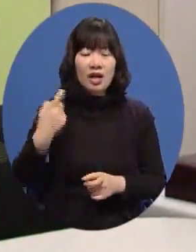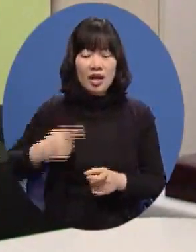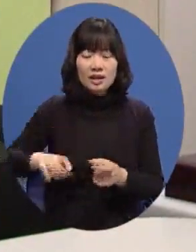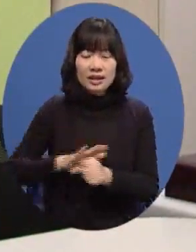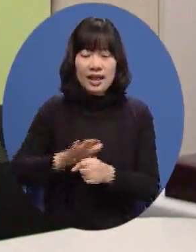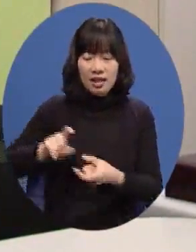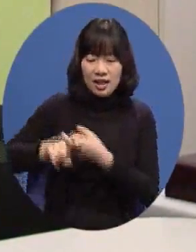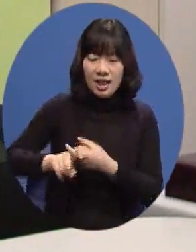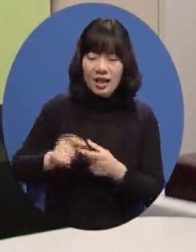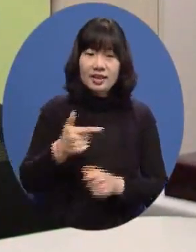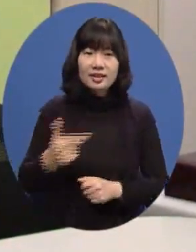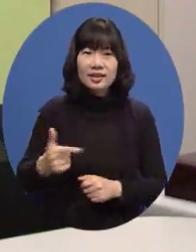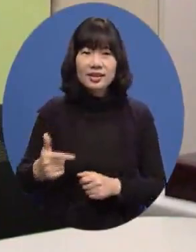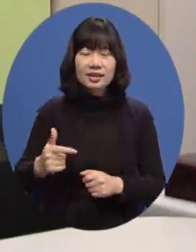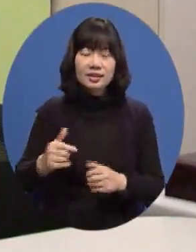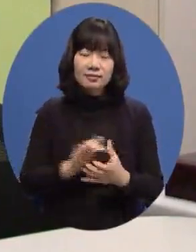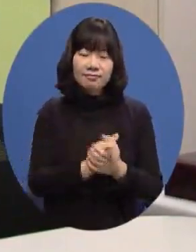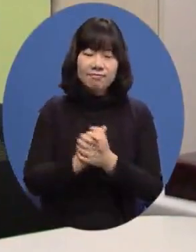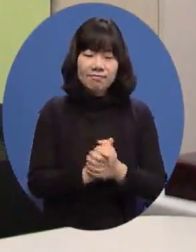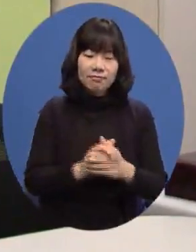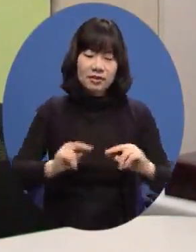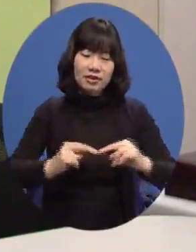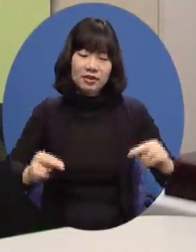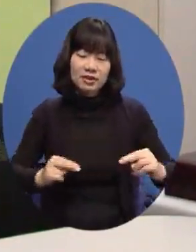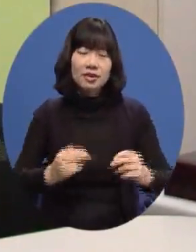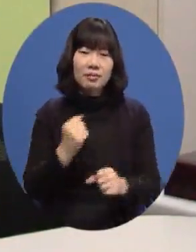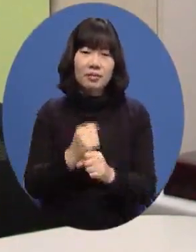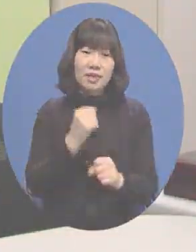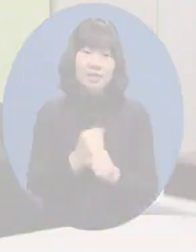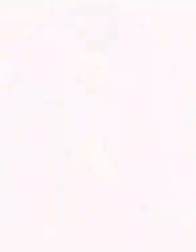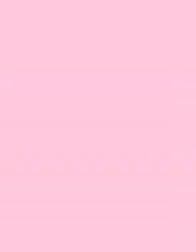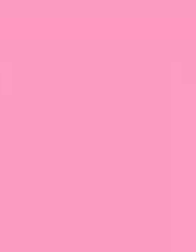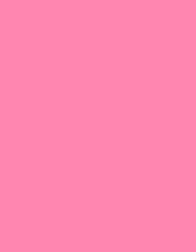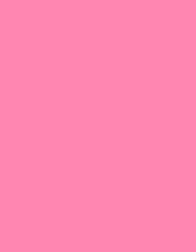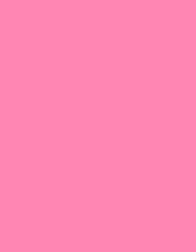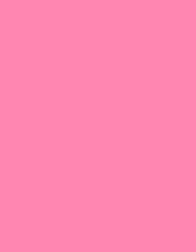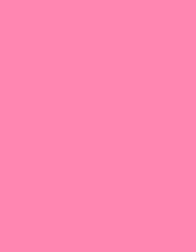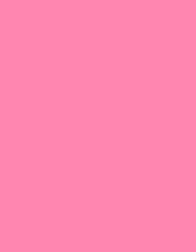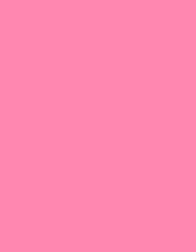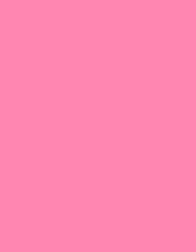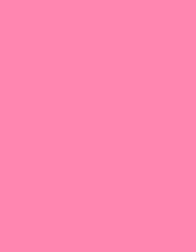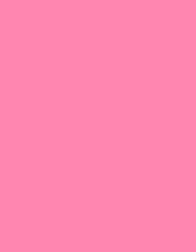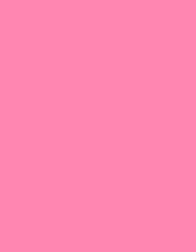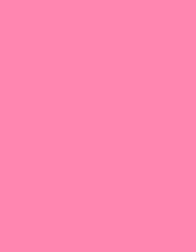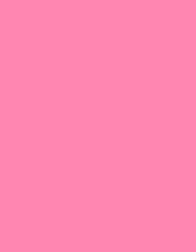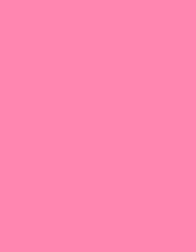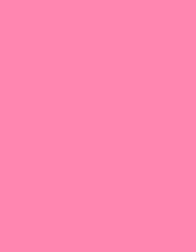친근감의 끈을 계속 형성해가는 과정이라고 볼 수 있습니다.